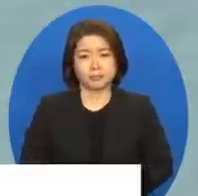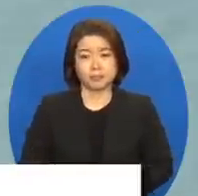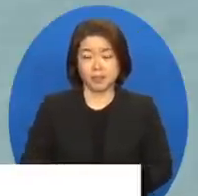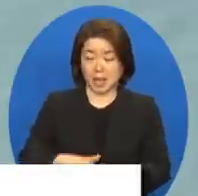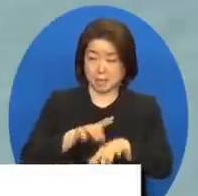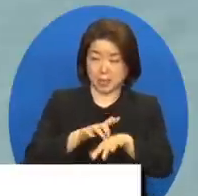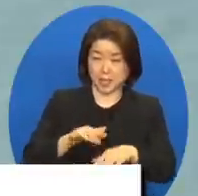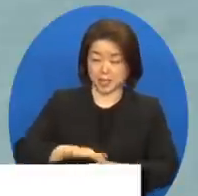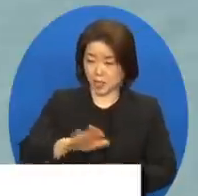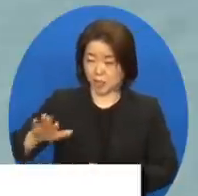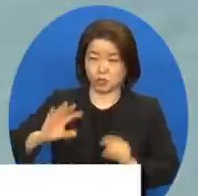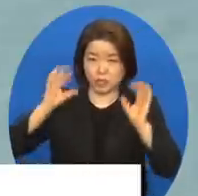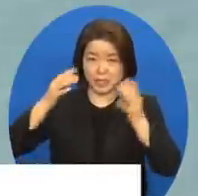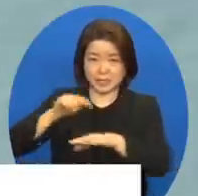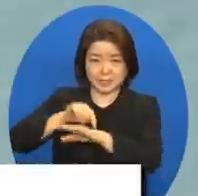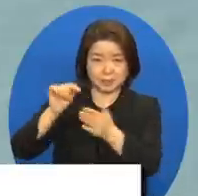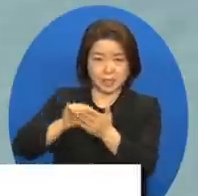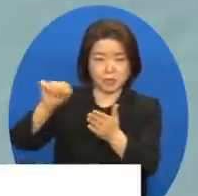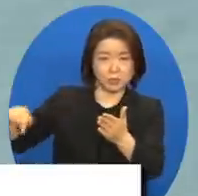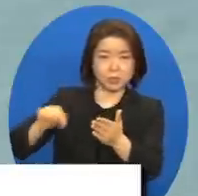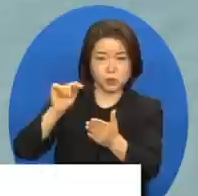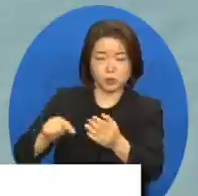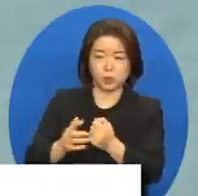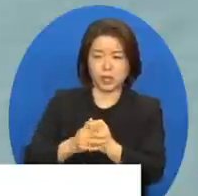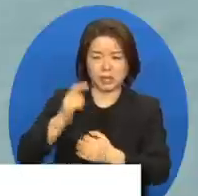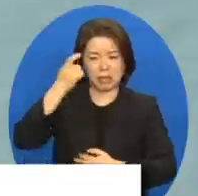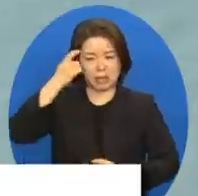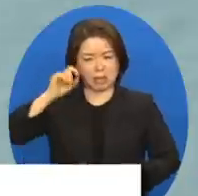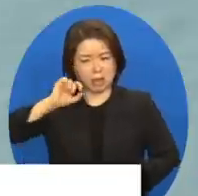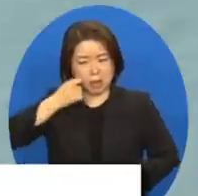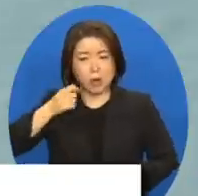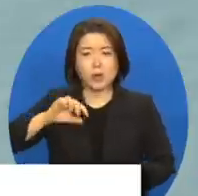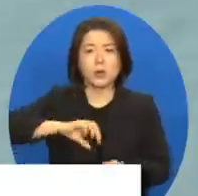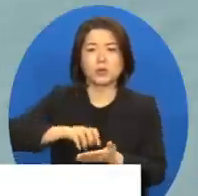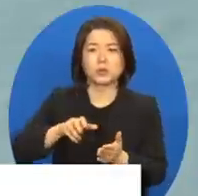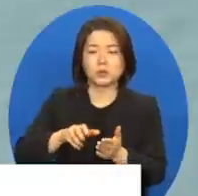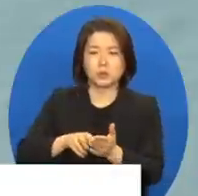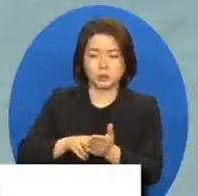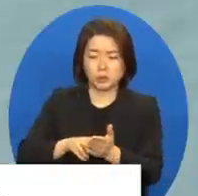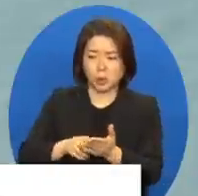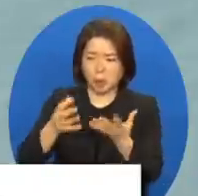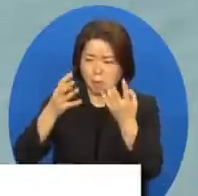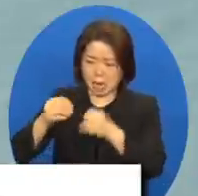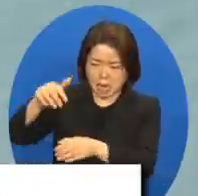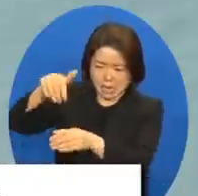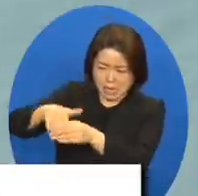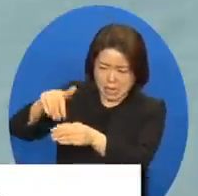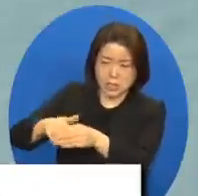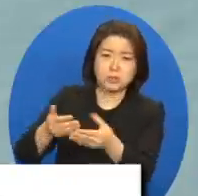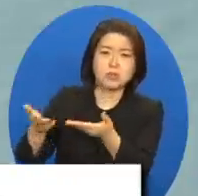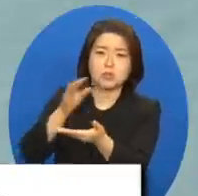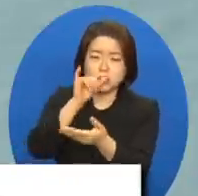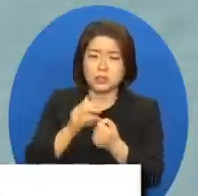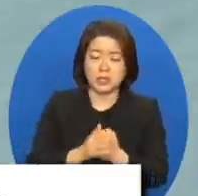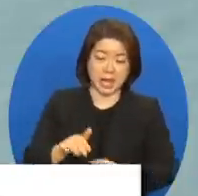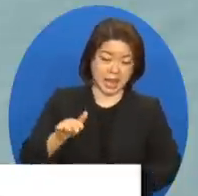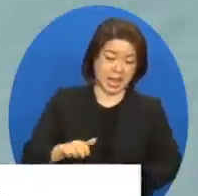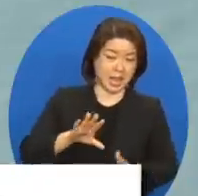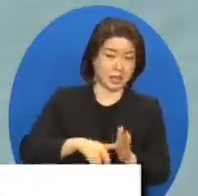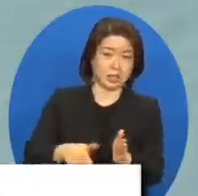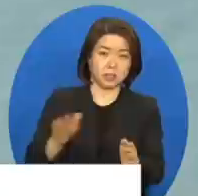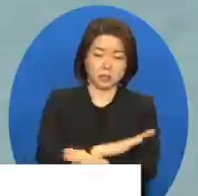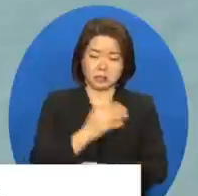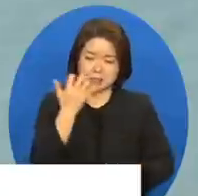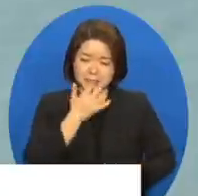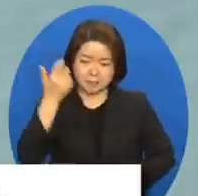마귀가 우리 아이들의 마음에 상상이 안 되는 걸 심어 넣어주고 있습니다. 어려서부터 음란의 영이